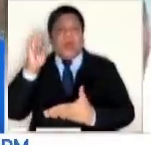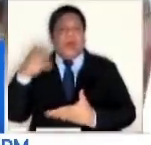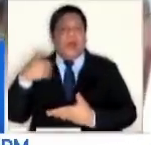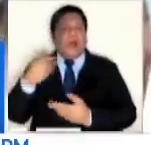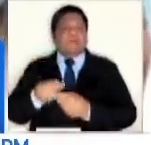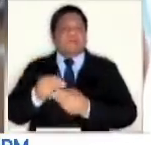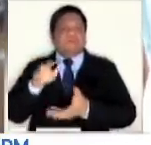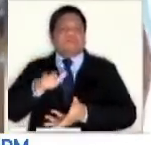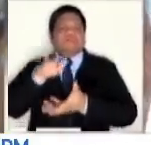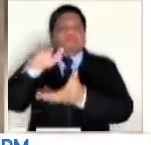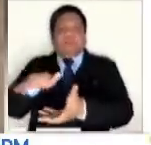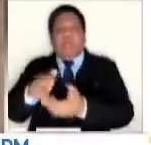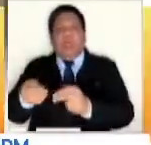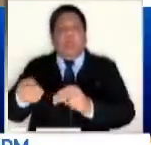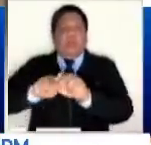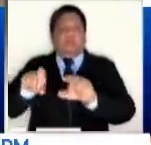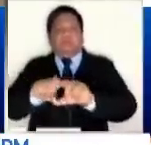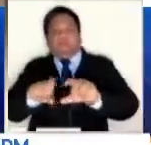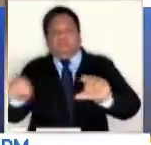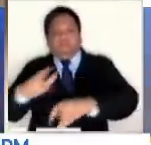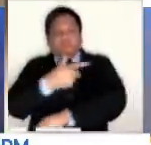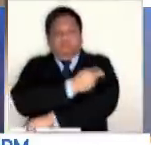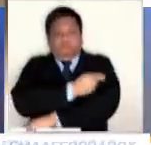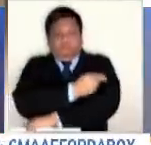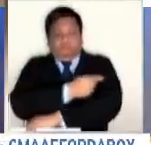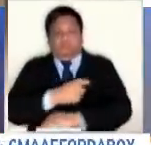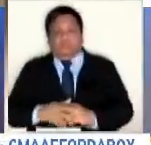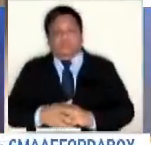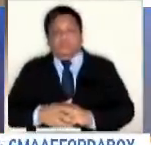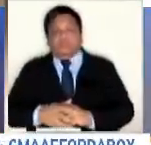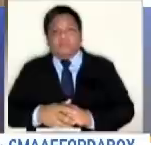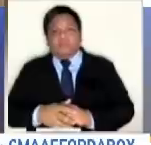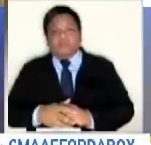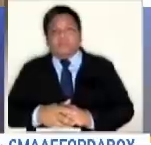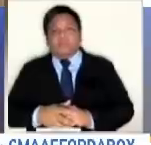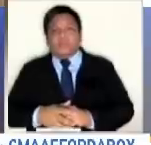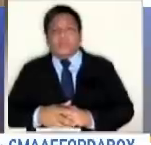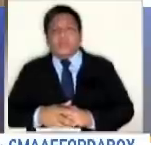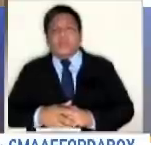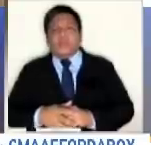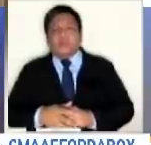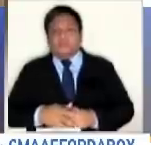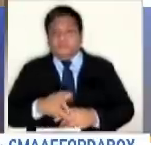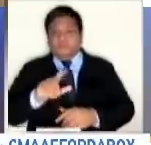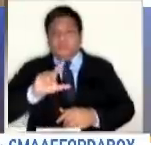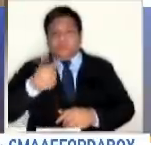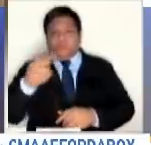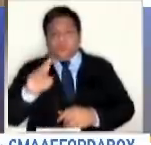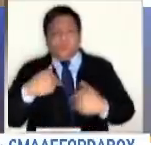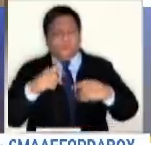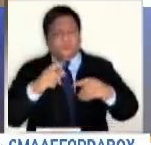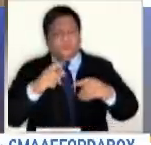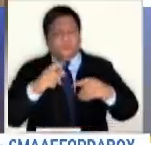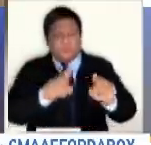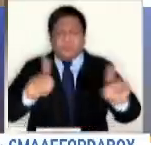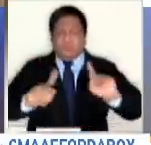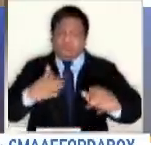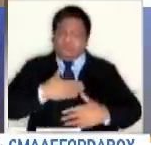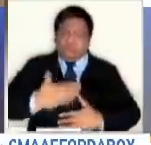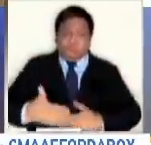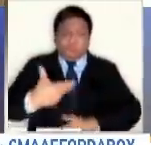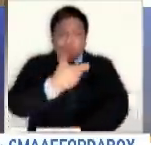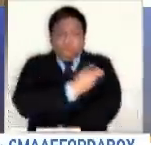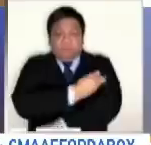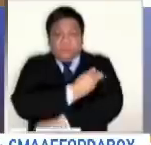na vaccine supply. It's a problem that all LGUs are facing. Of course, nalipaita, mga tao are willing to be vaccinated. And now we're just waiting